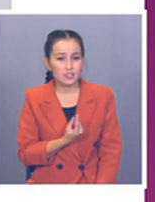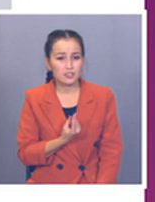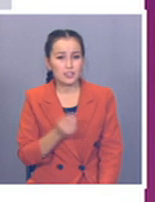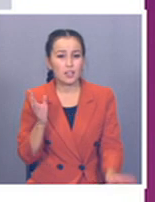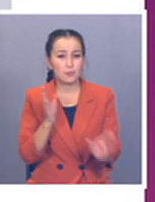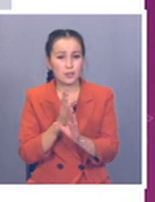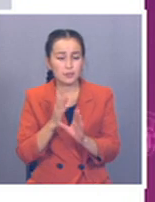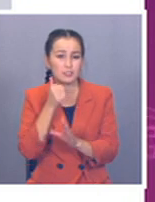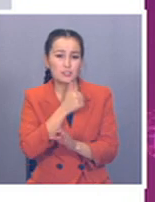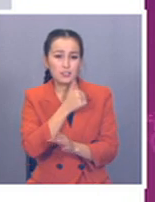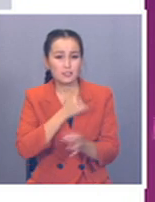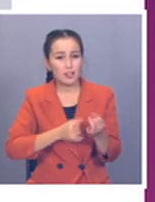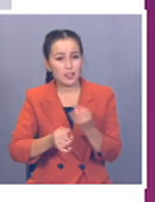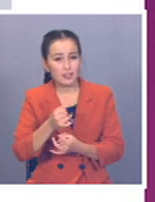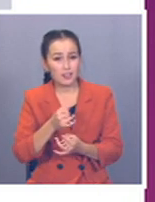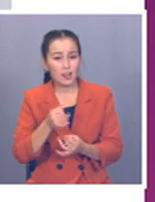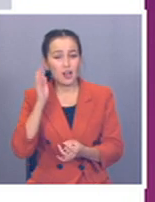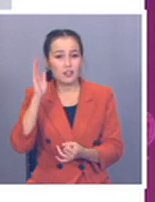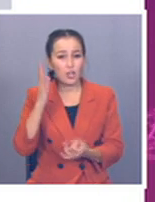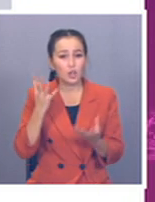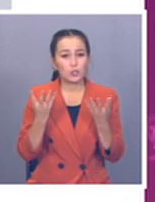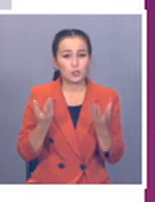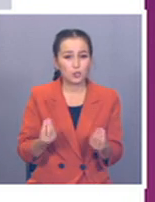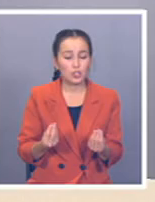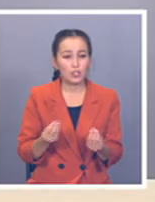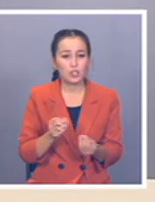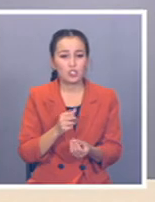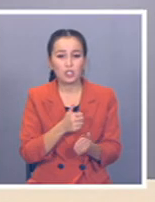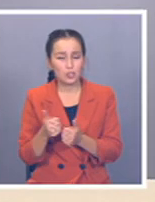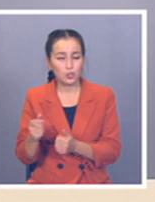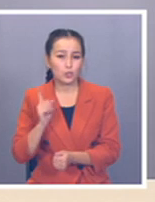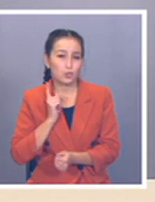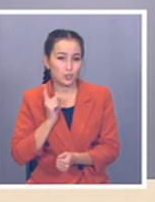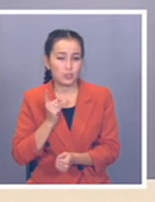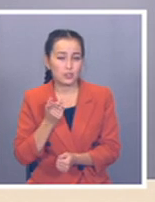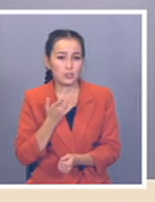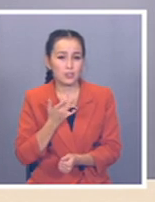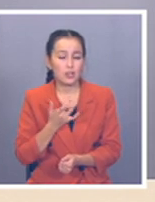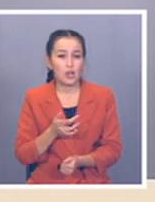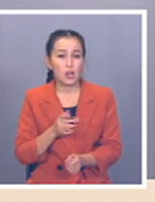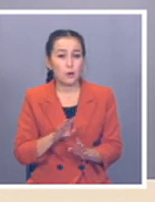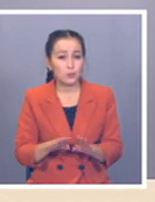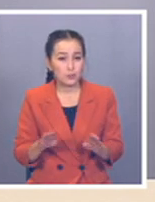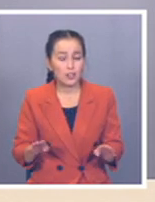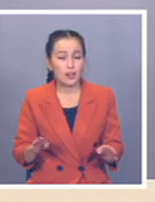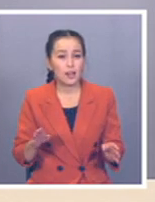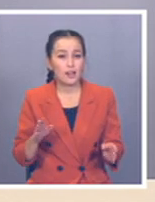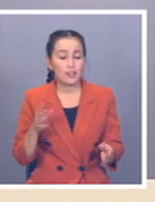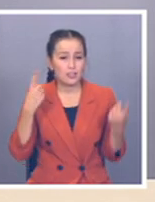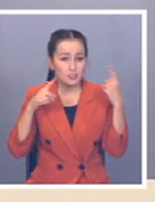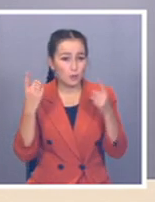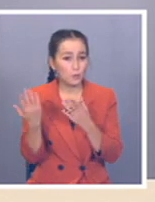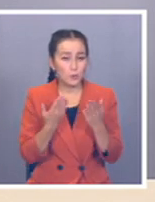табиғатпен сырласады, алдағы күннен жақсылық күтеді. Оқушылар, ертегіні оқу барысында